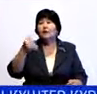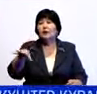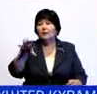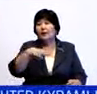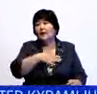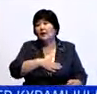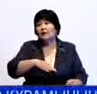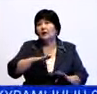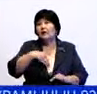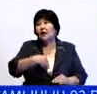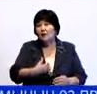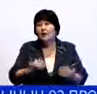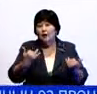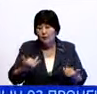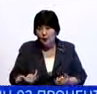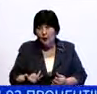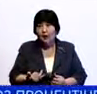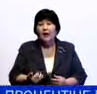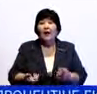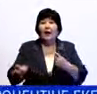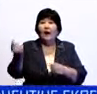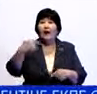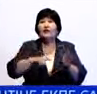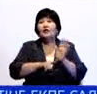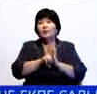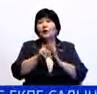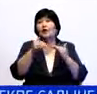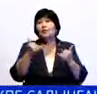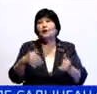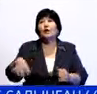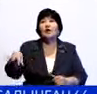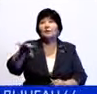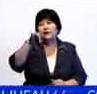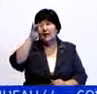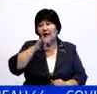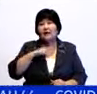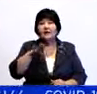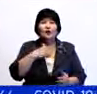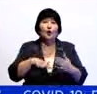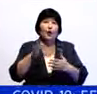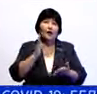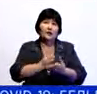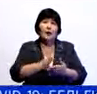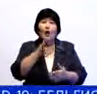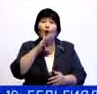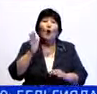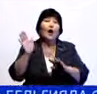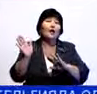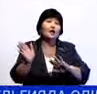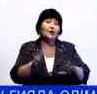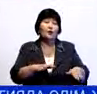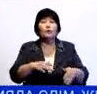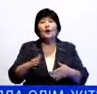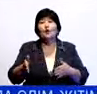қабырғамызды қайыстырғанмен бүгінгі қайтып келуі бүкіл исі қазақты қуантып отыр. Уақыт өтпелі,